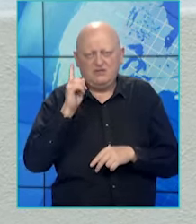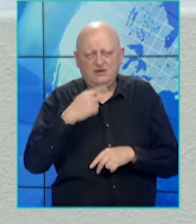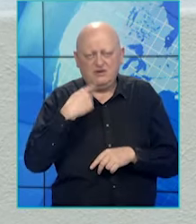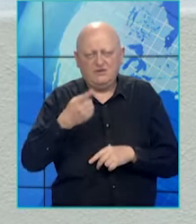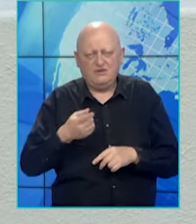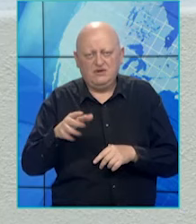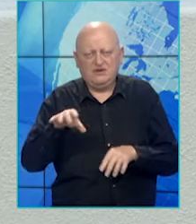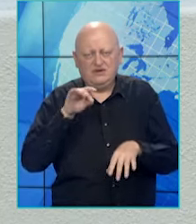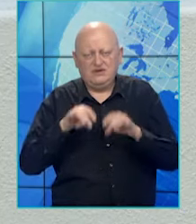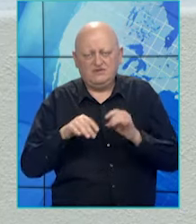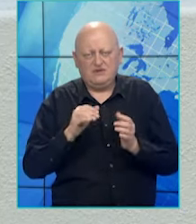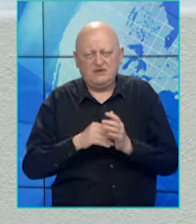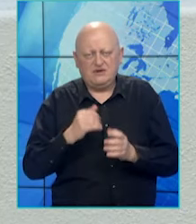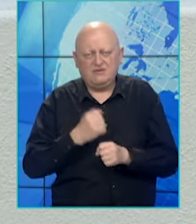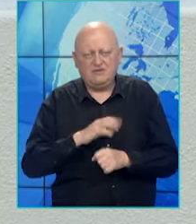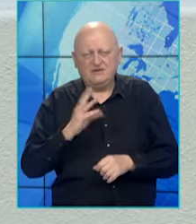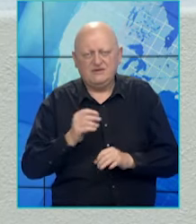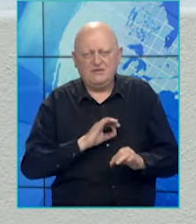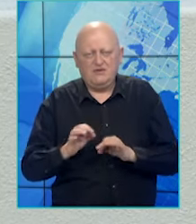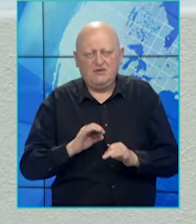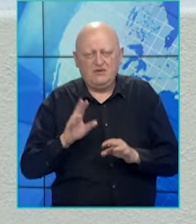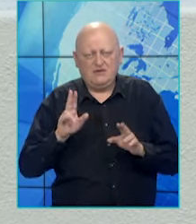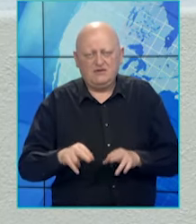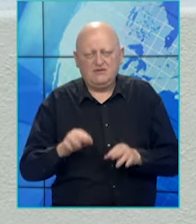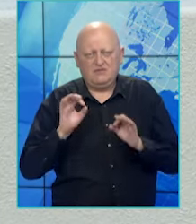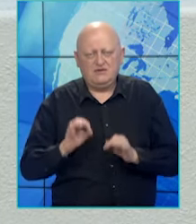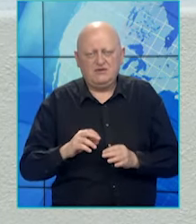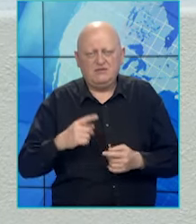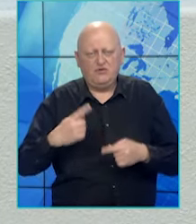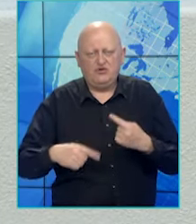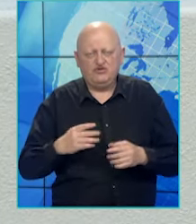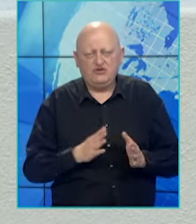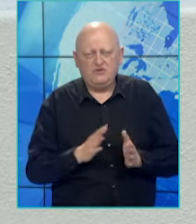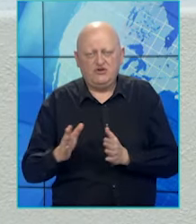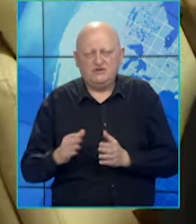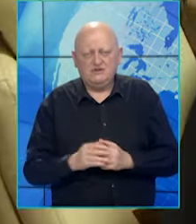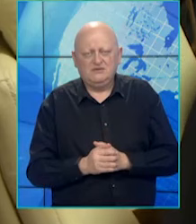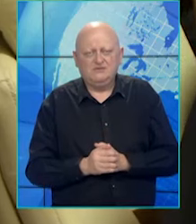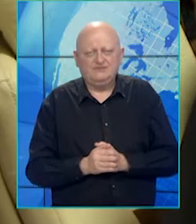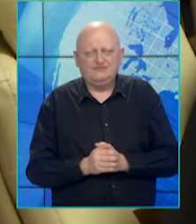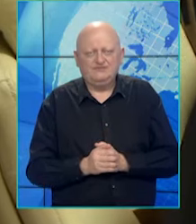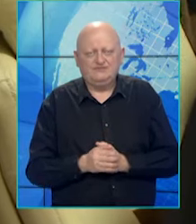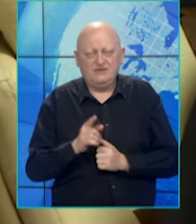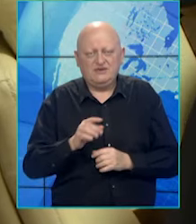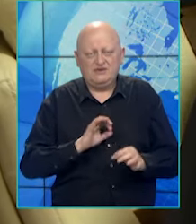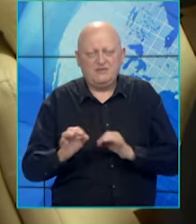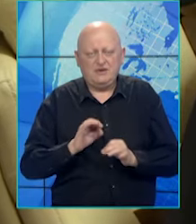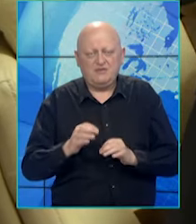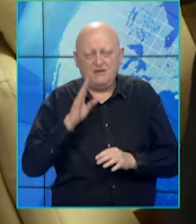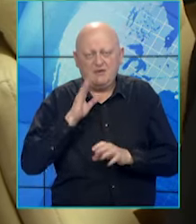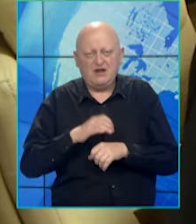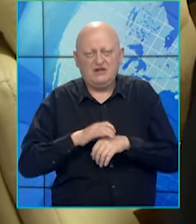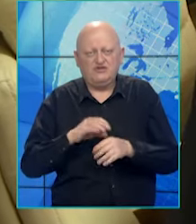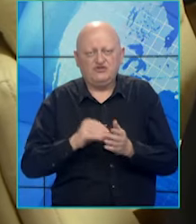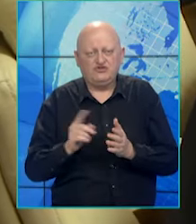i predstojeće izbore. Potrebno je obaviti sve pripreme kako bismo imali adekvatan politički proces. S tim pripremama BH